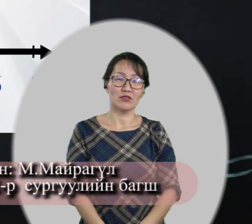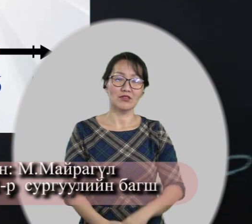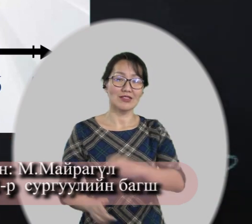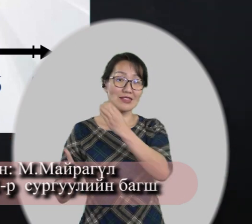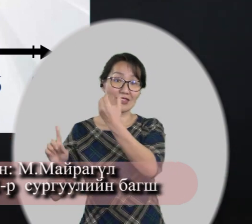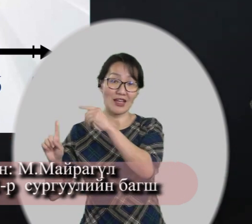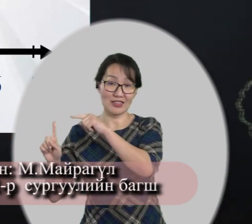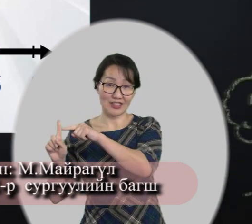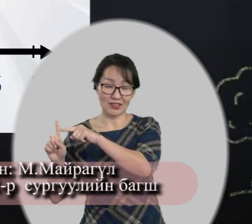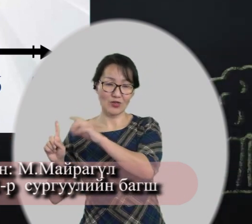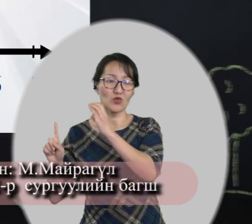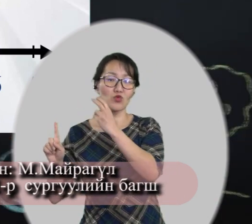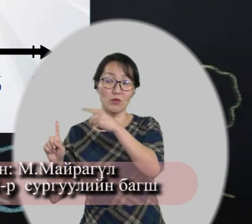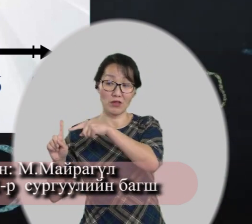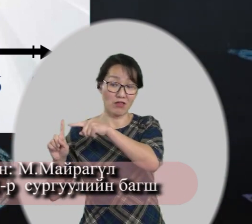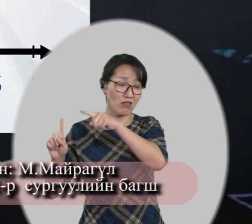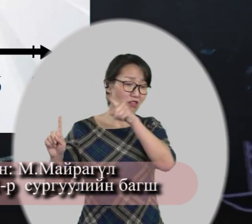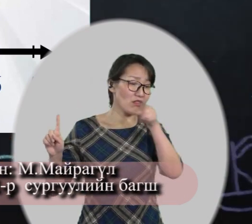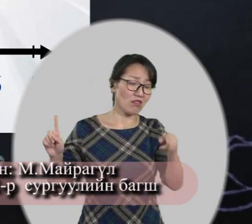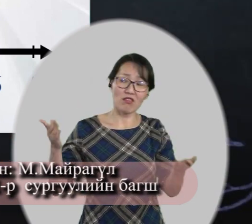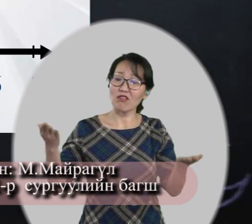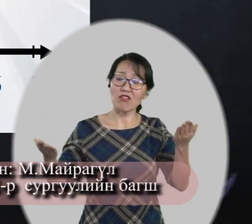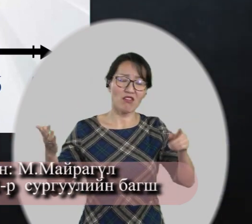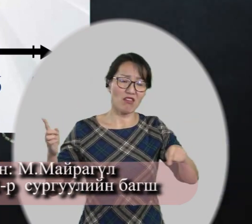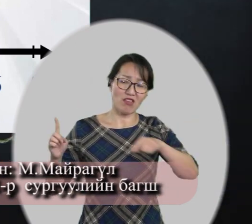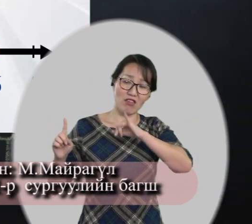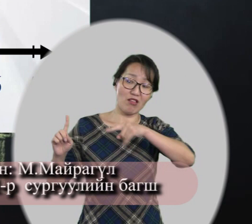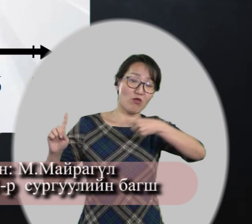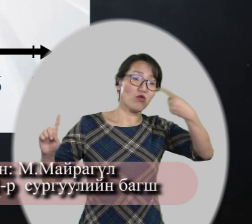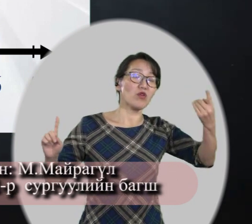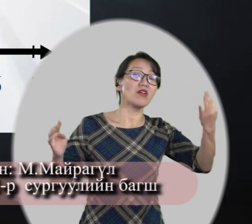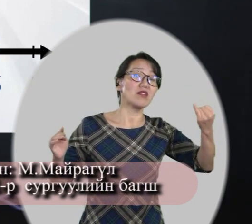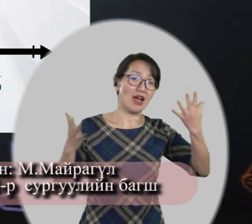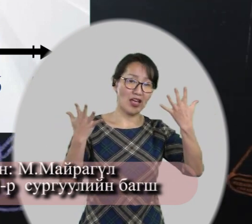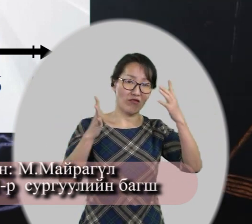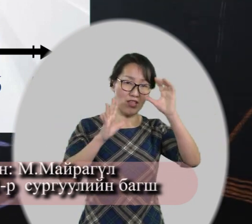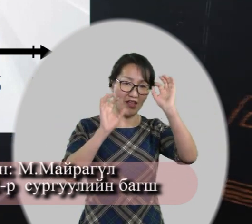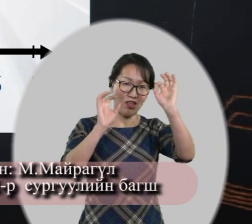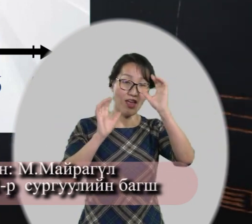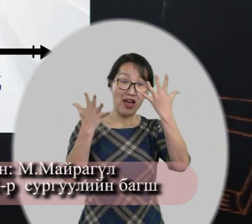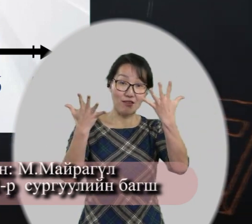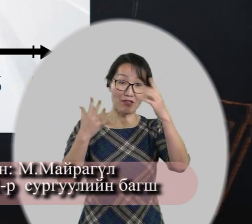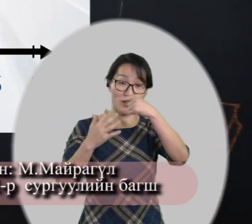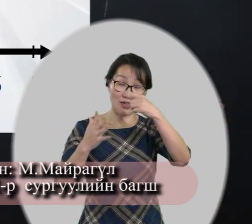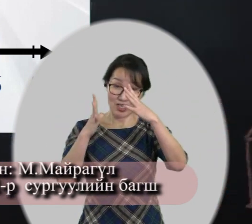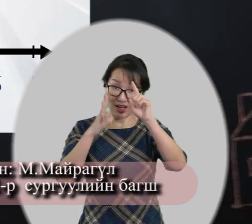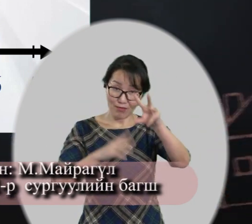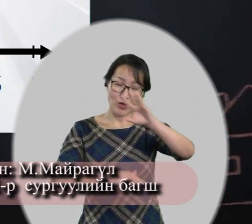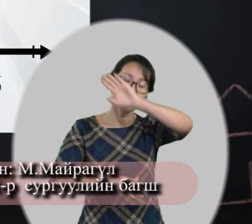7, 8, 9, 10. Сәйшәндіда сукватрдан қарағанда 10